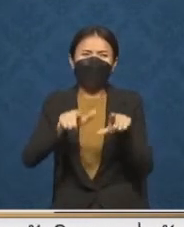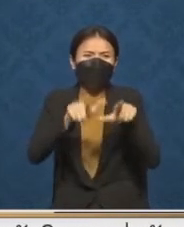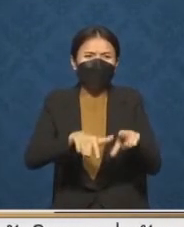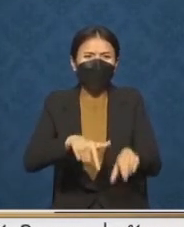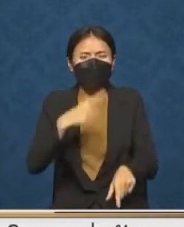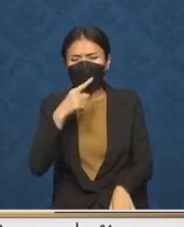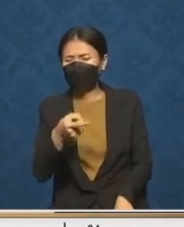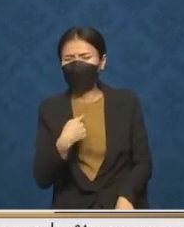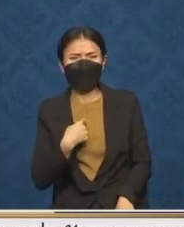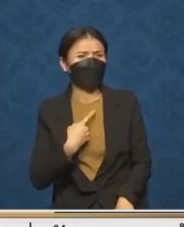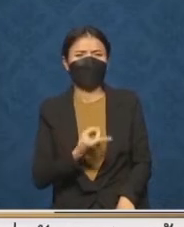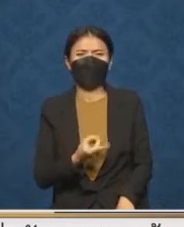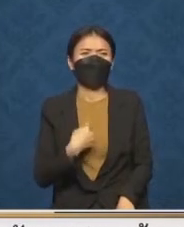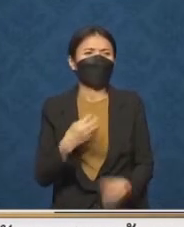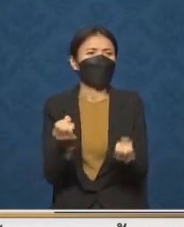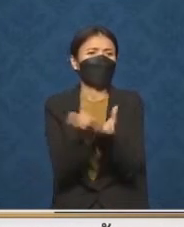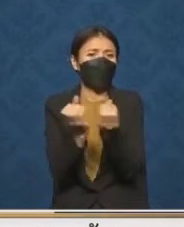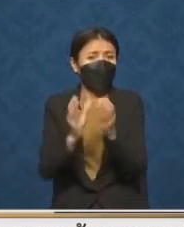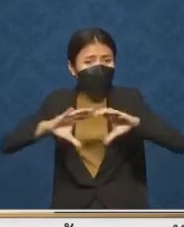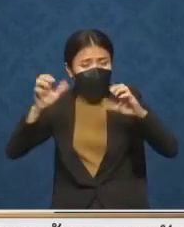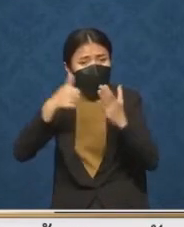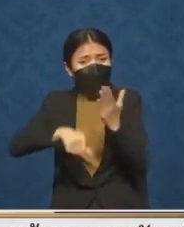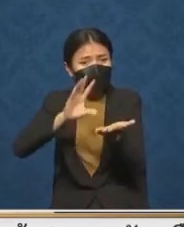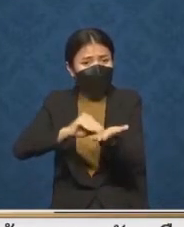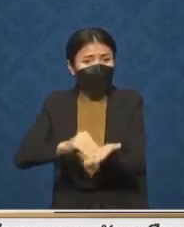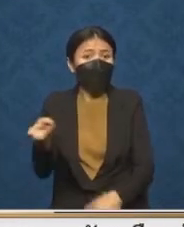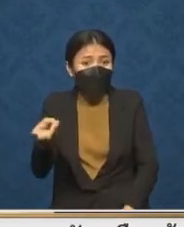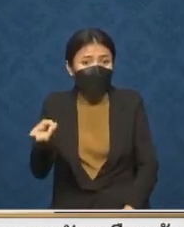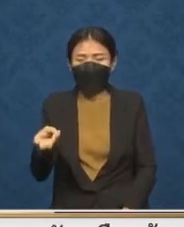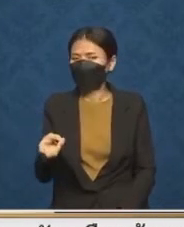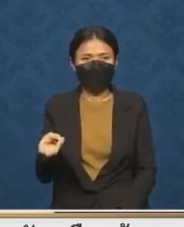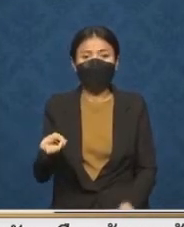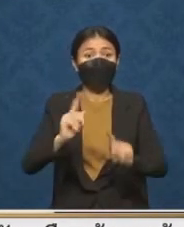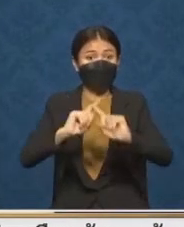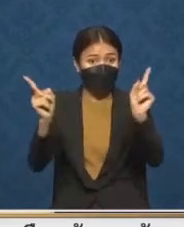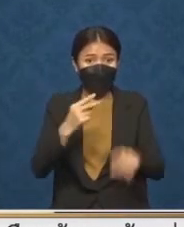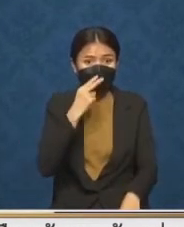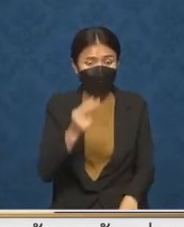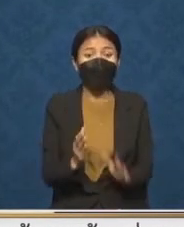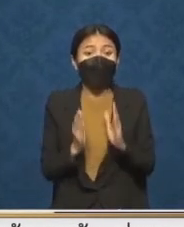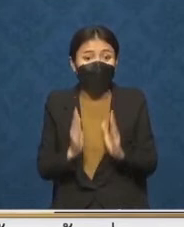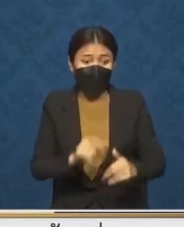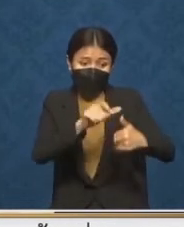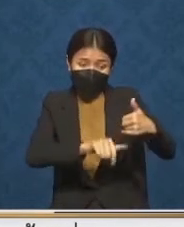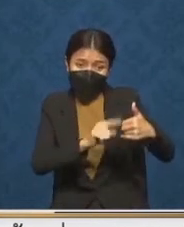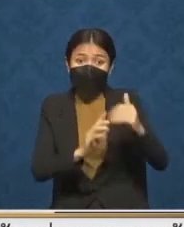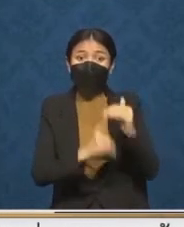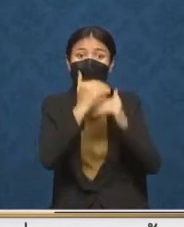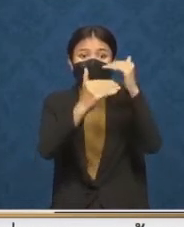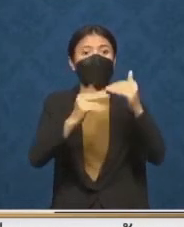ของคู่สมรสของข้าราชการแต่หากเรามองในเรื่องของการลงทุนในมนุษย์แล้ว เป็นกำไรของประเทศอย่างมหาศาล